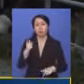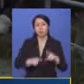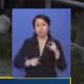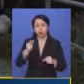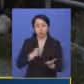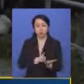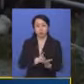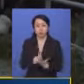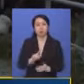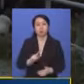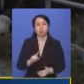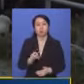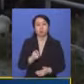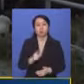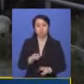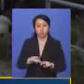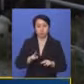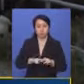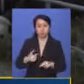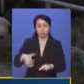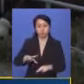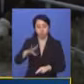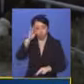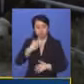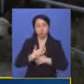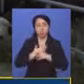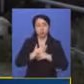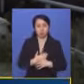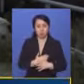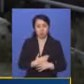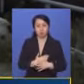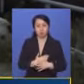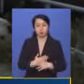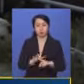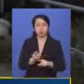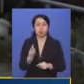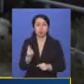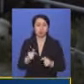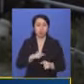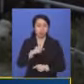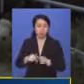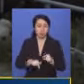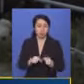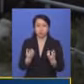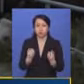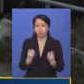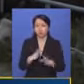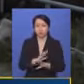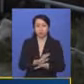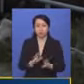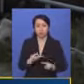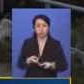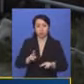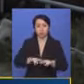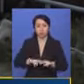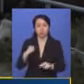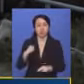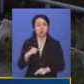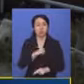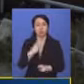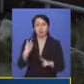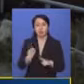Почему? Потому что на все это повлияла, конечно, господдержка. То есть этот бизнес, он такой непростой. Поэтому самостоятельно,